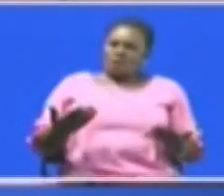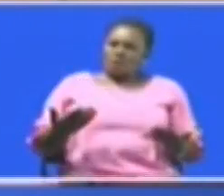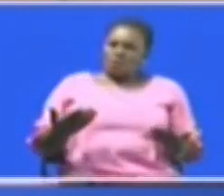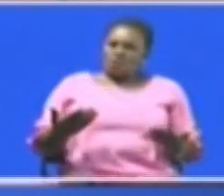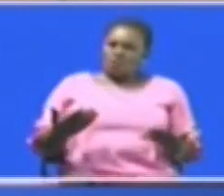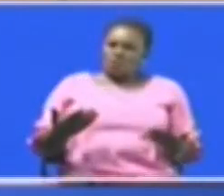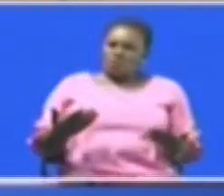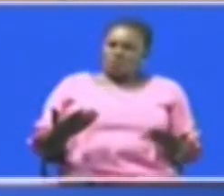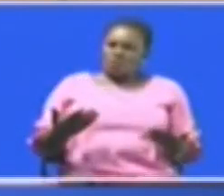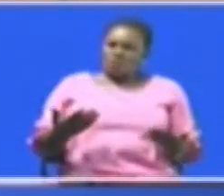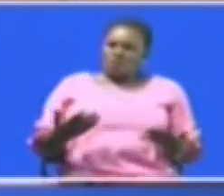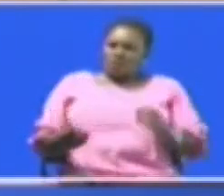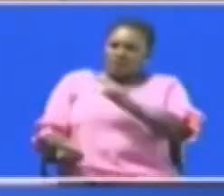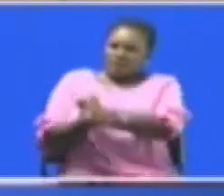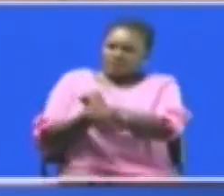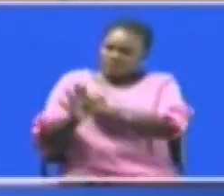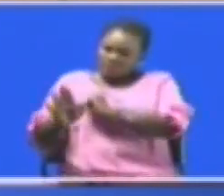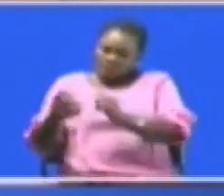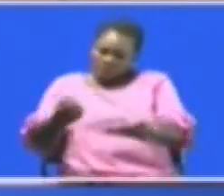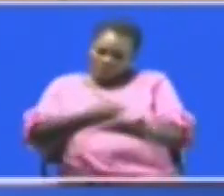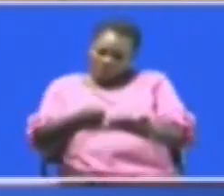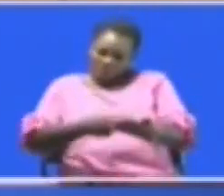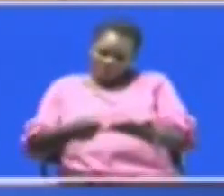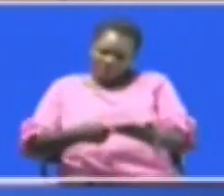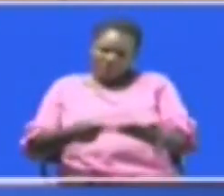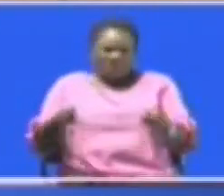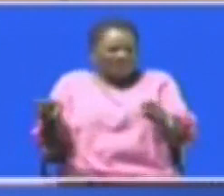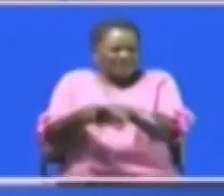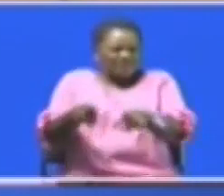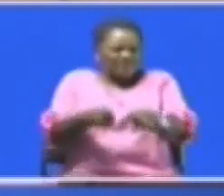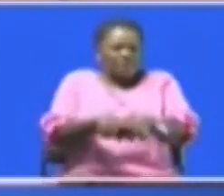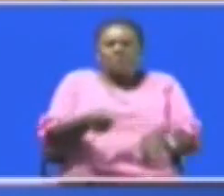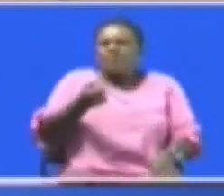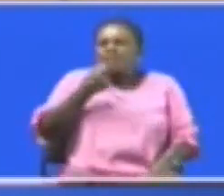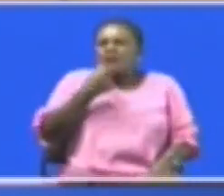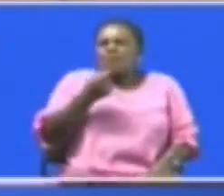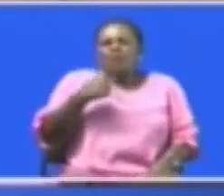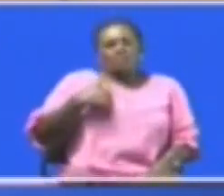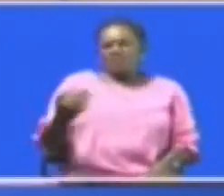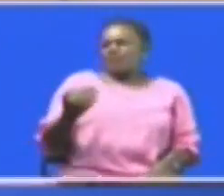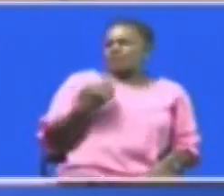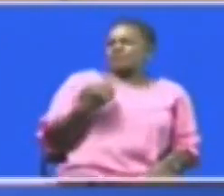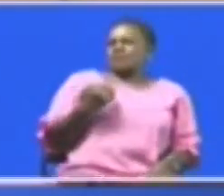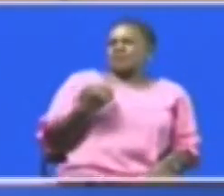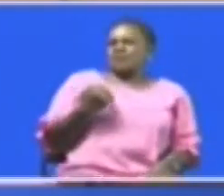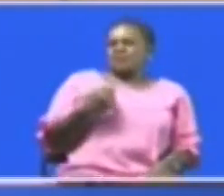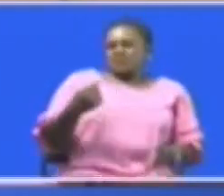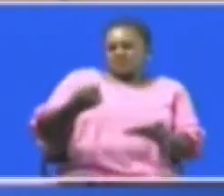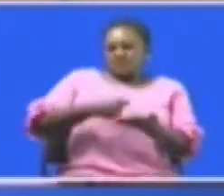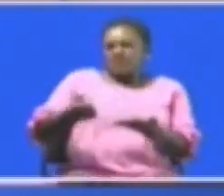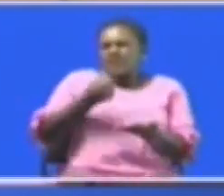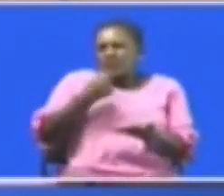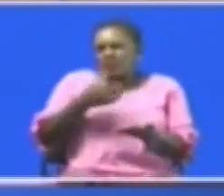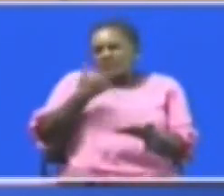umeendeleaje? Unamuelezea alafu anaandika. Naandika zile dawa tu. Sasa nikajiuliza kama ni kwenda na